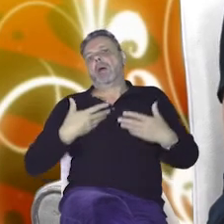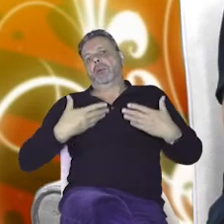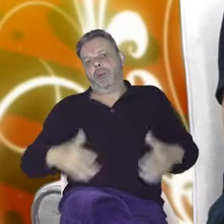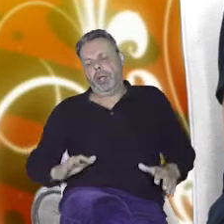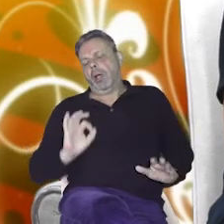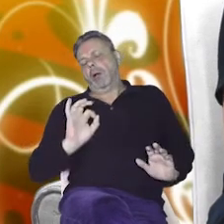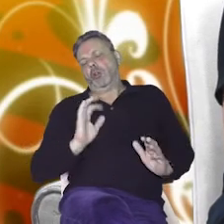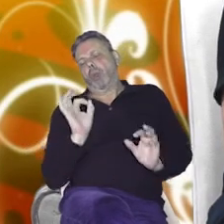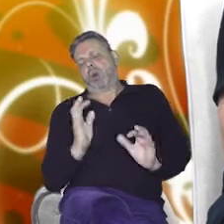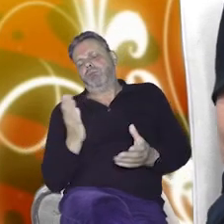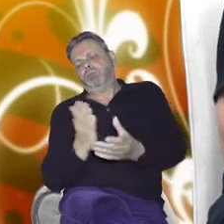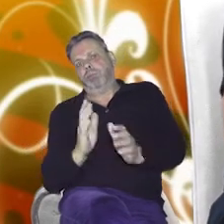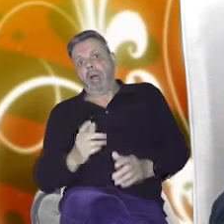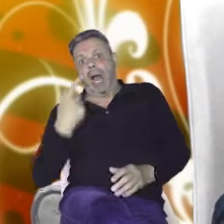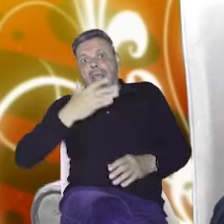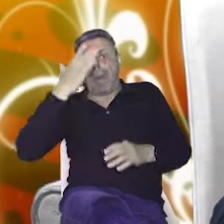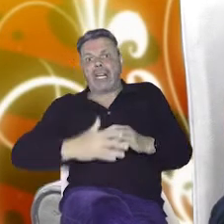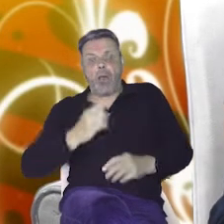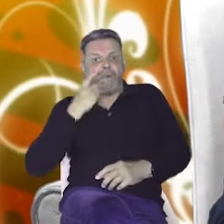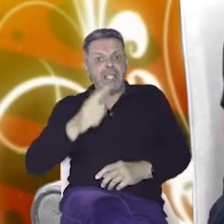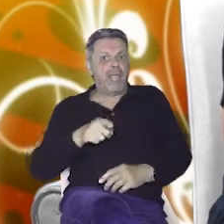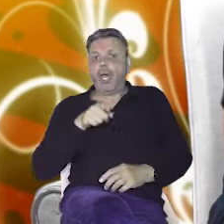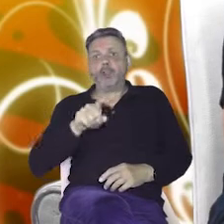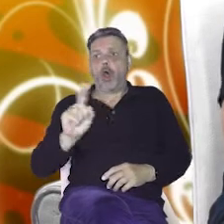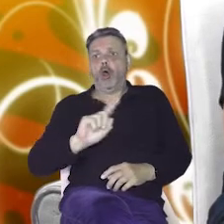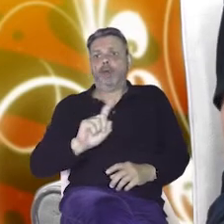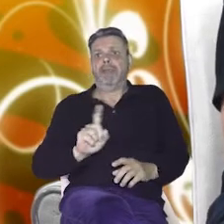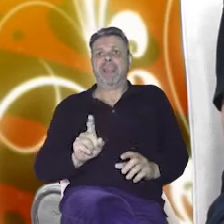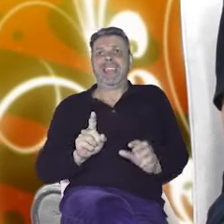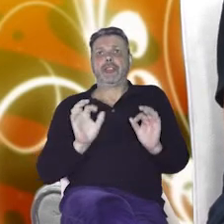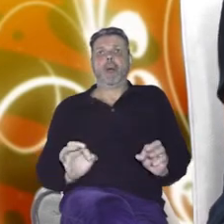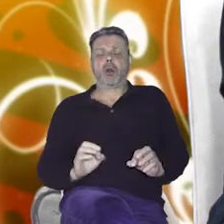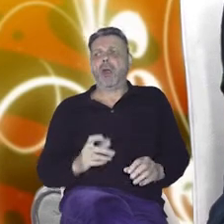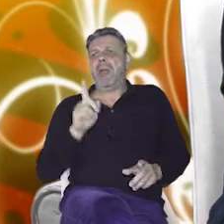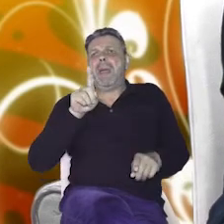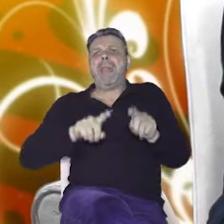je to to, ali na kraju vidite da opet nije to to i da opet neke stvari ne štimaju.